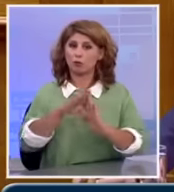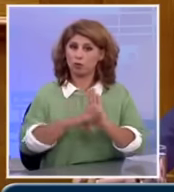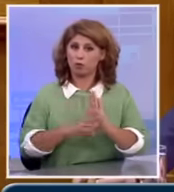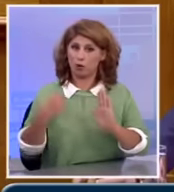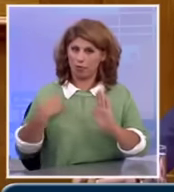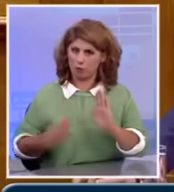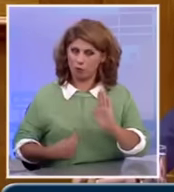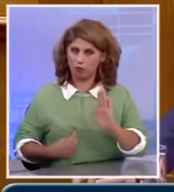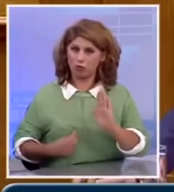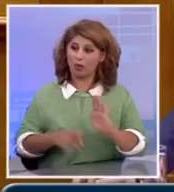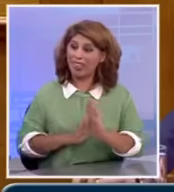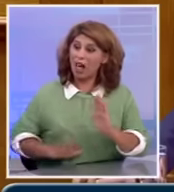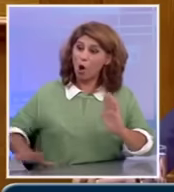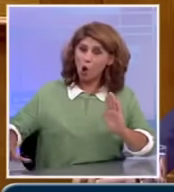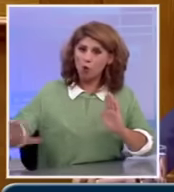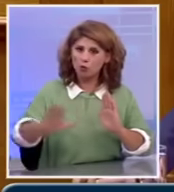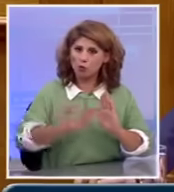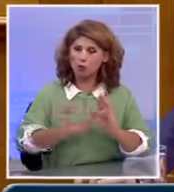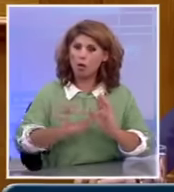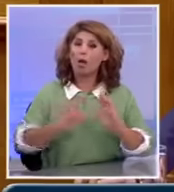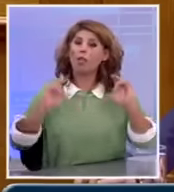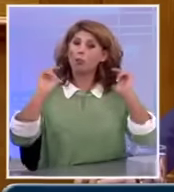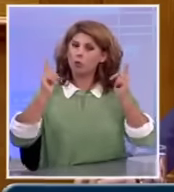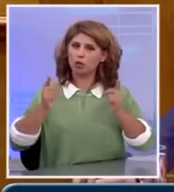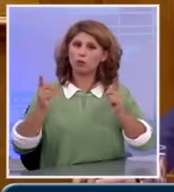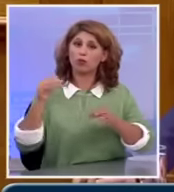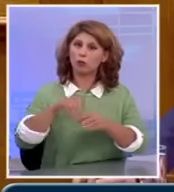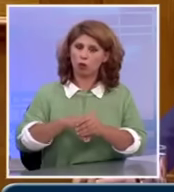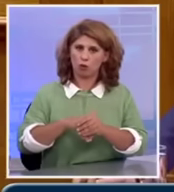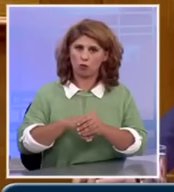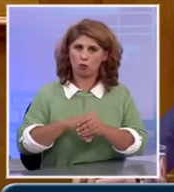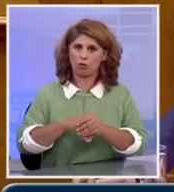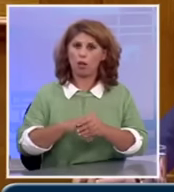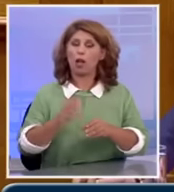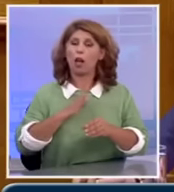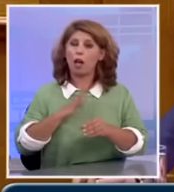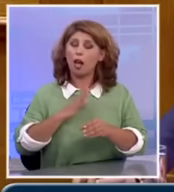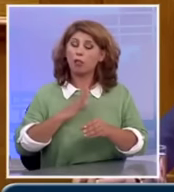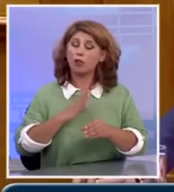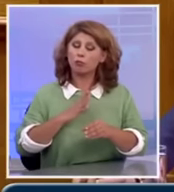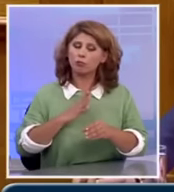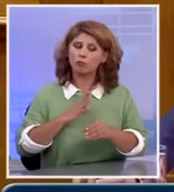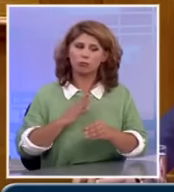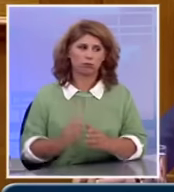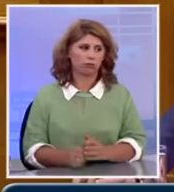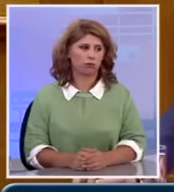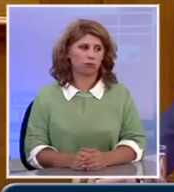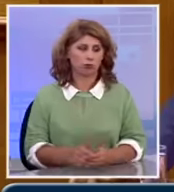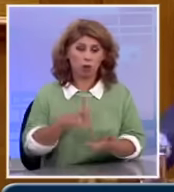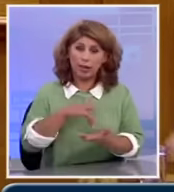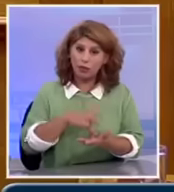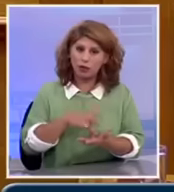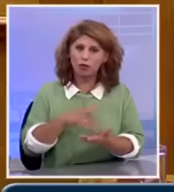δημόσιου καθολικού δημοκρατικού συμμετοχικού ανθρωπιστικού για να